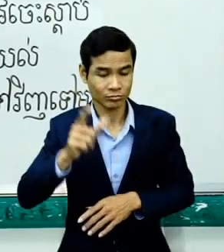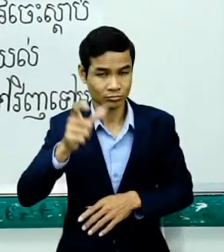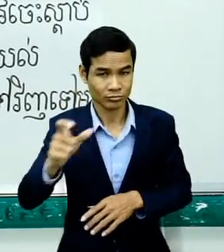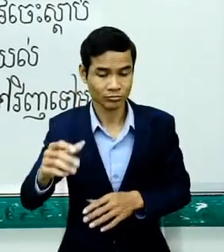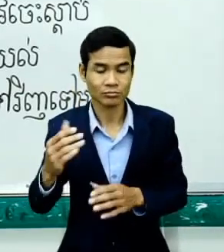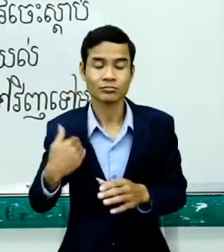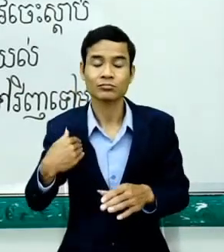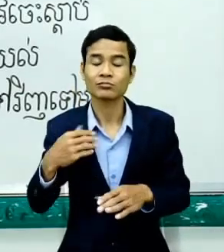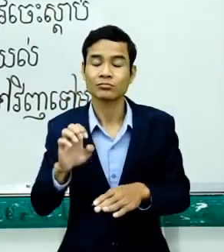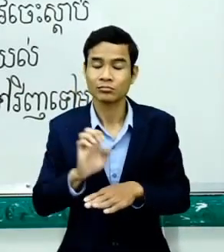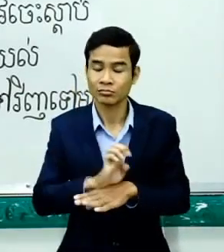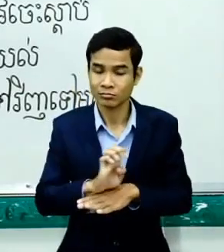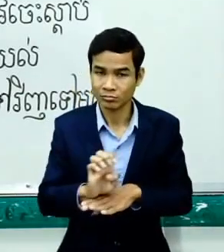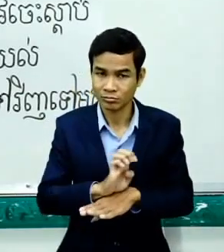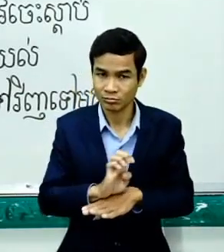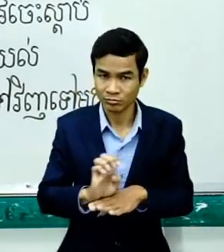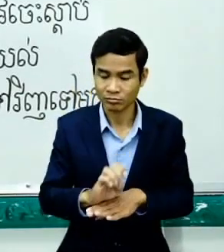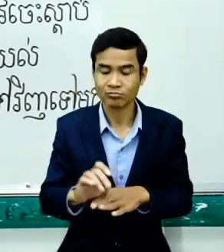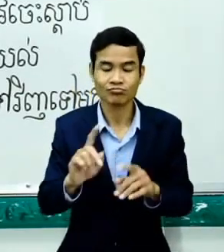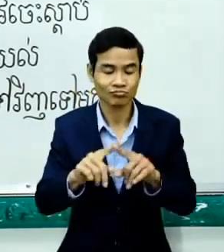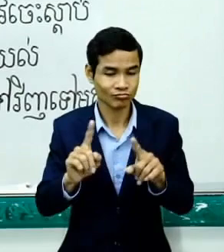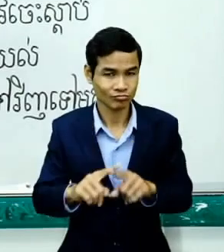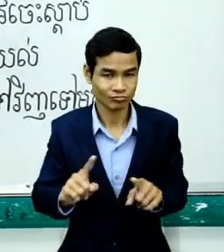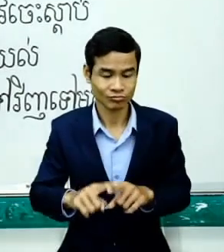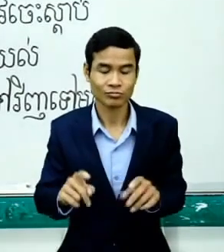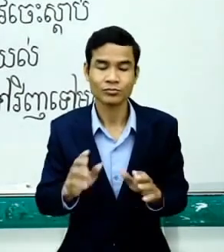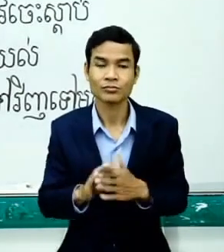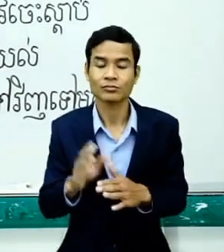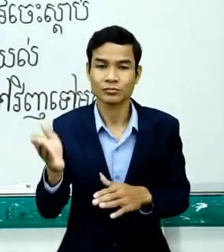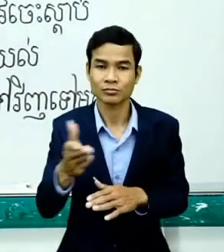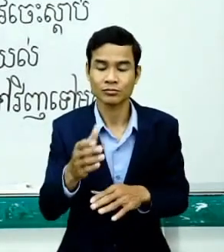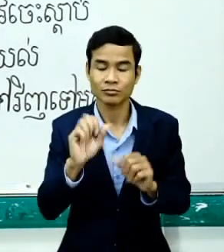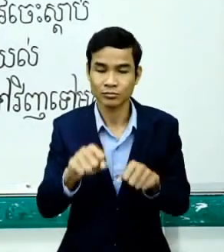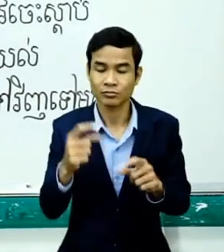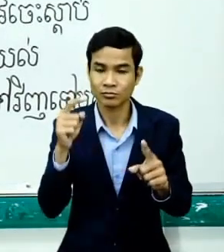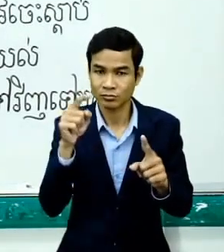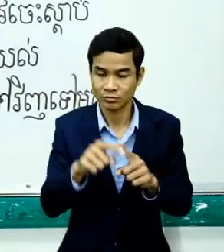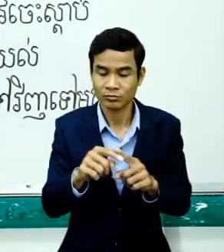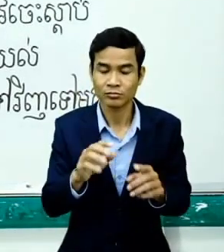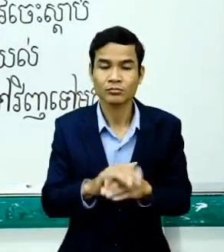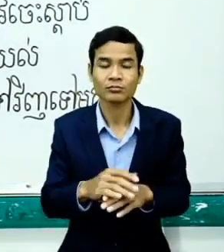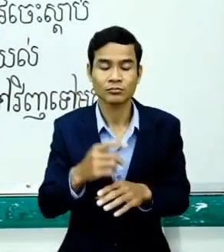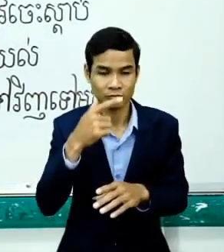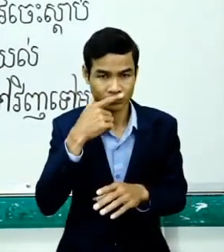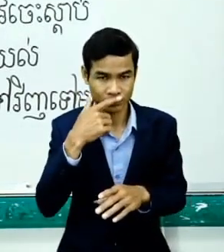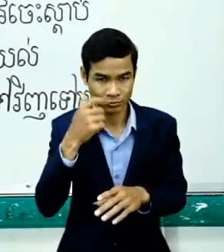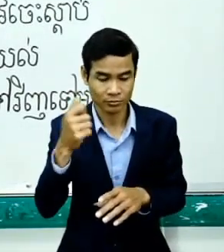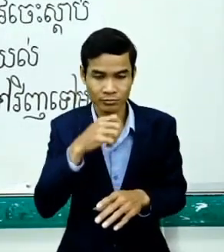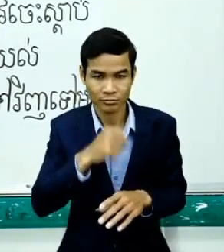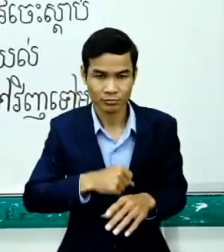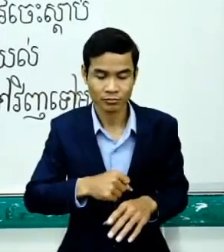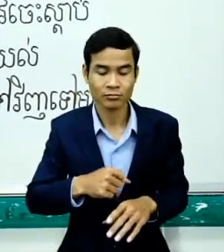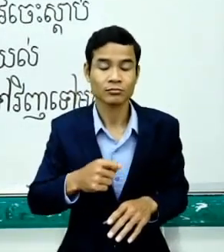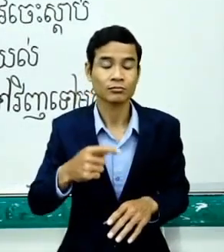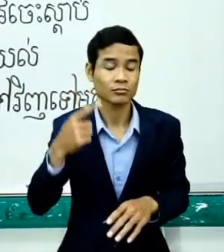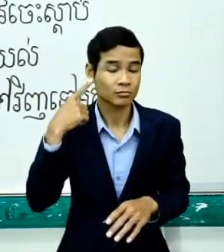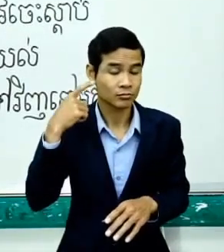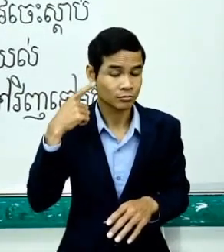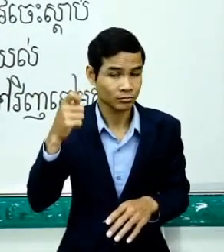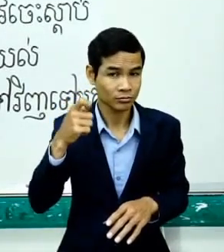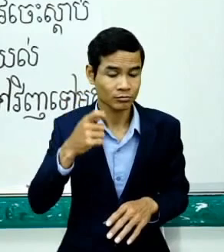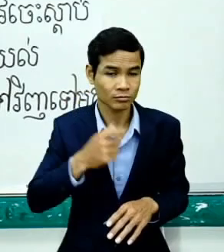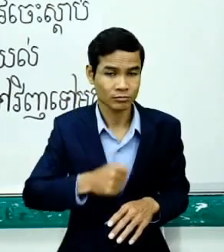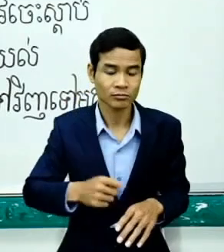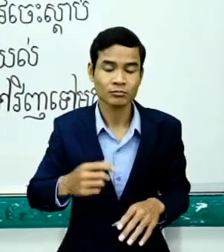chả là bạn đi mình tẹt to mình chầm lại dương tế chả cứ đo chầm lại đi nè chị đón chị ta khnhóm nơi